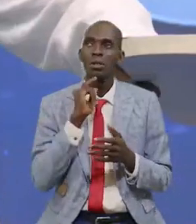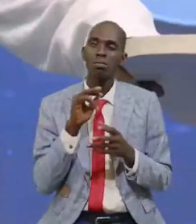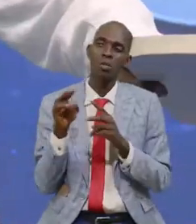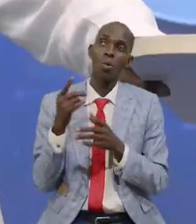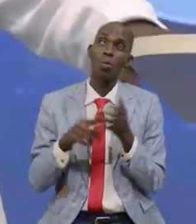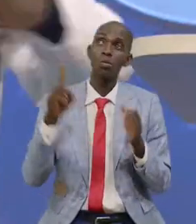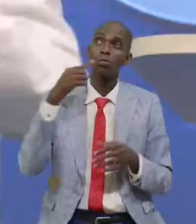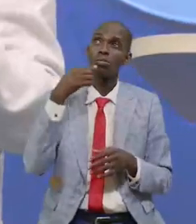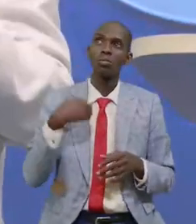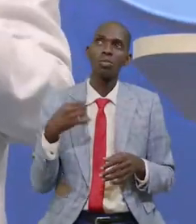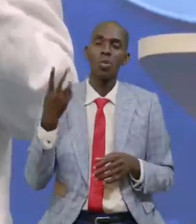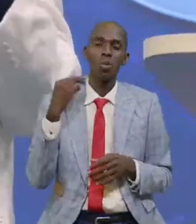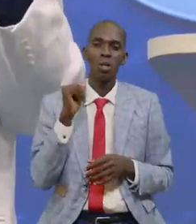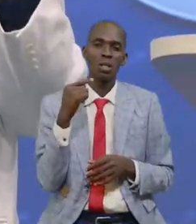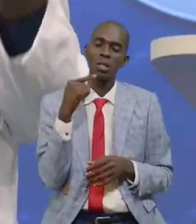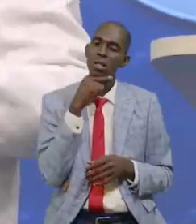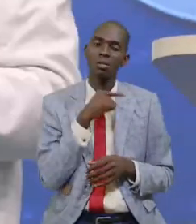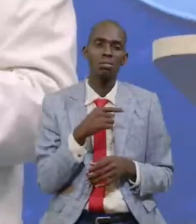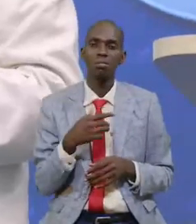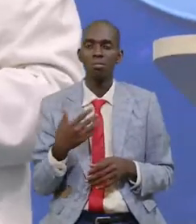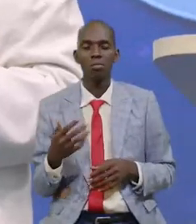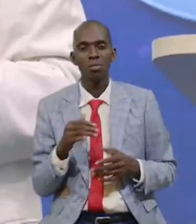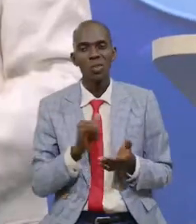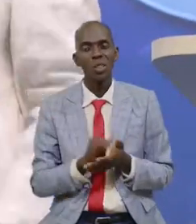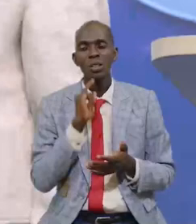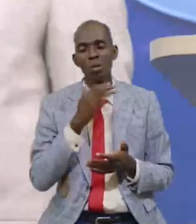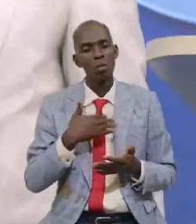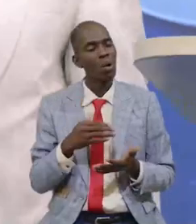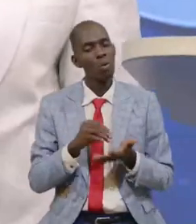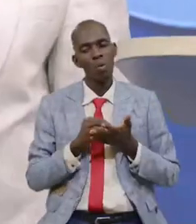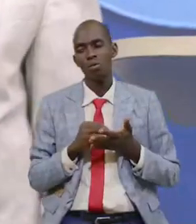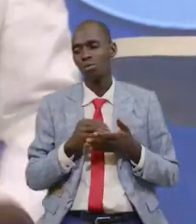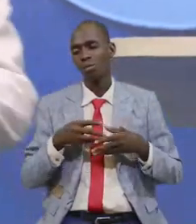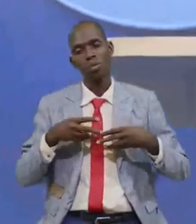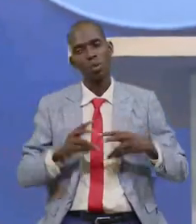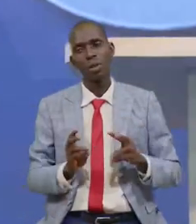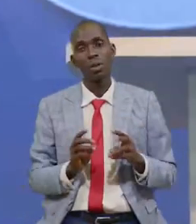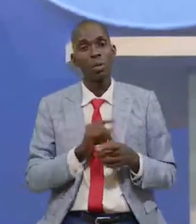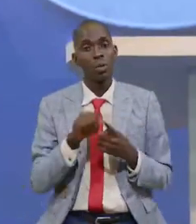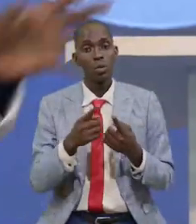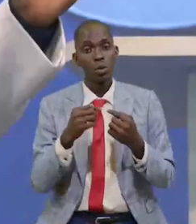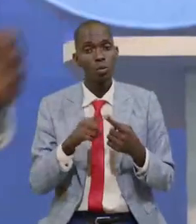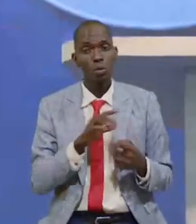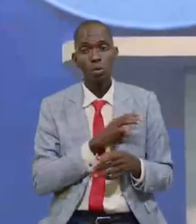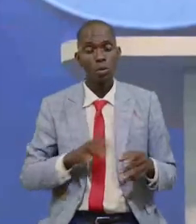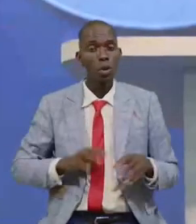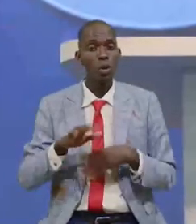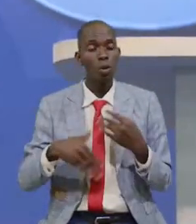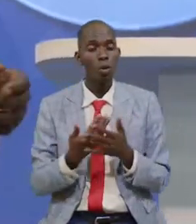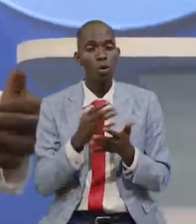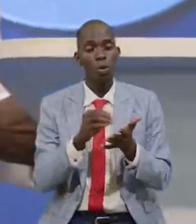m'avais dit est un mensonge. Tu sais, c'est ma particularité. Non. Quand tu viens à Christ là,